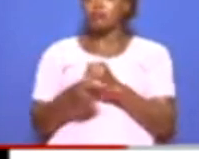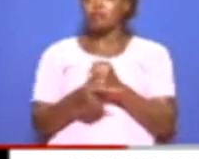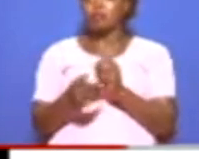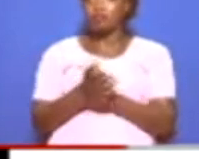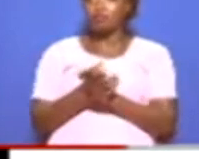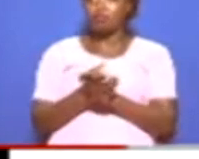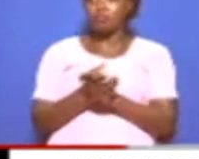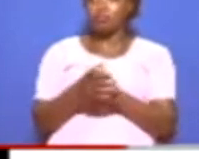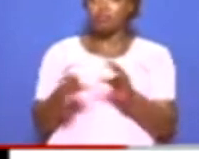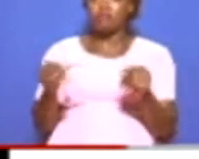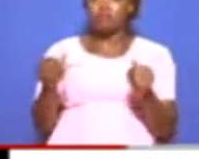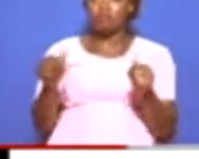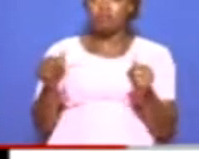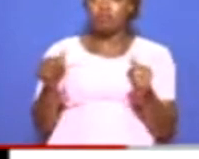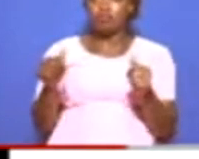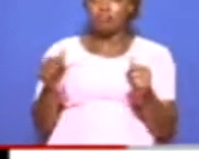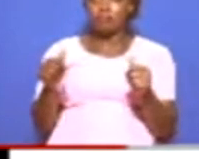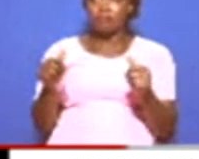Nikahitimu, na kuna